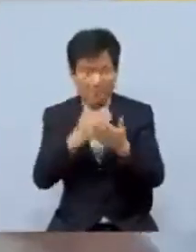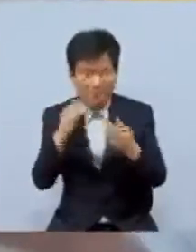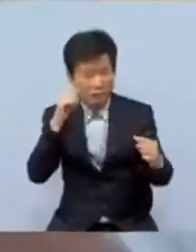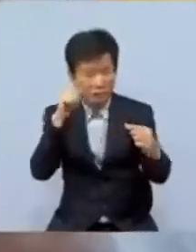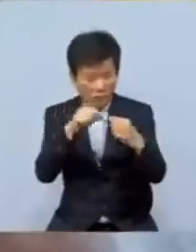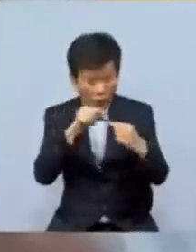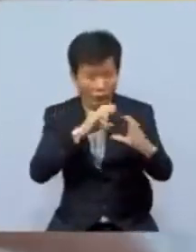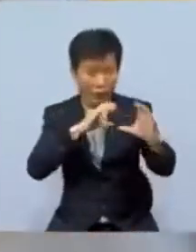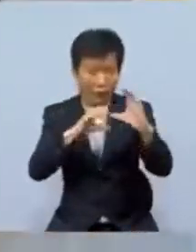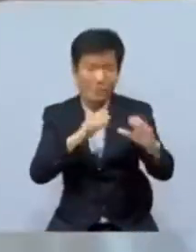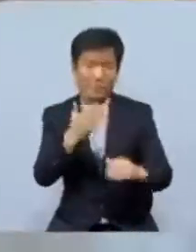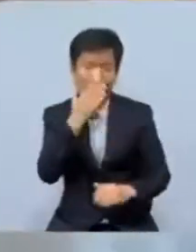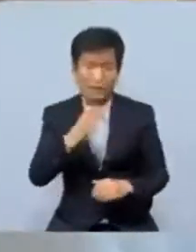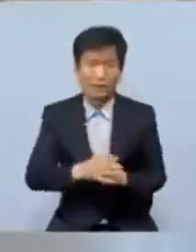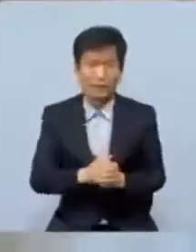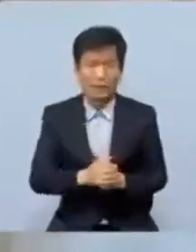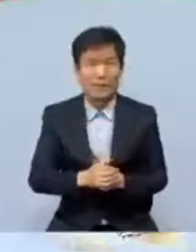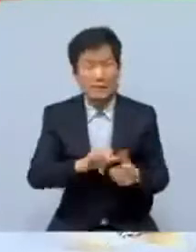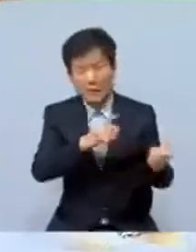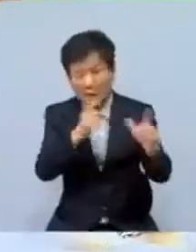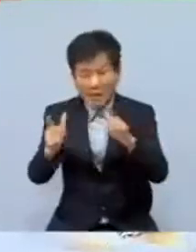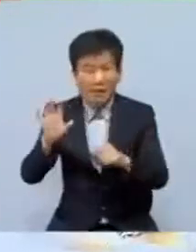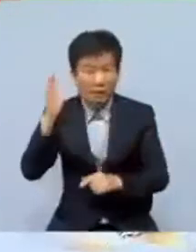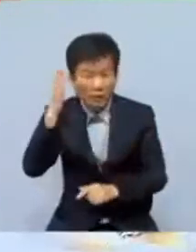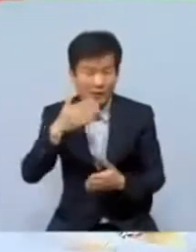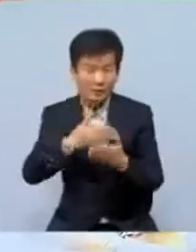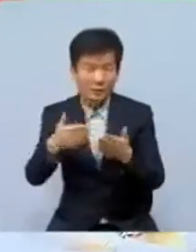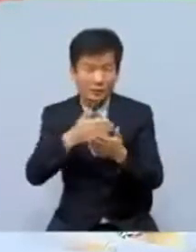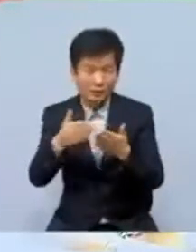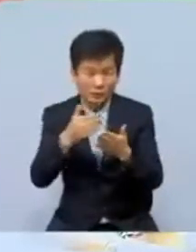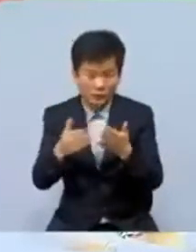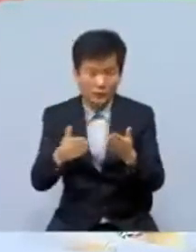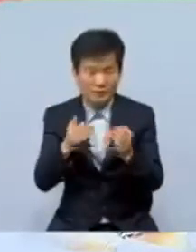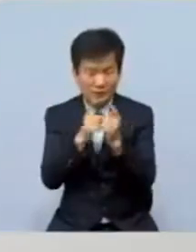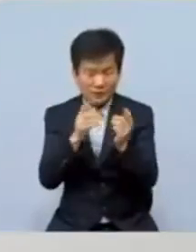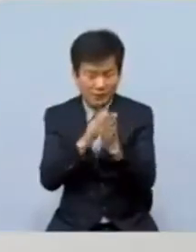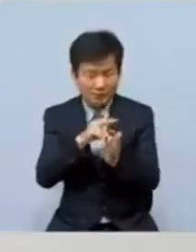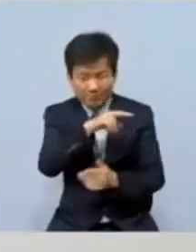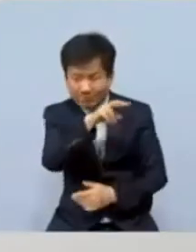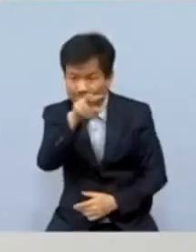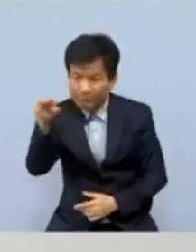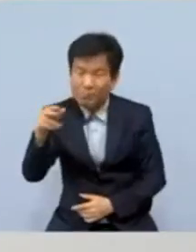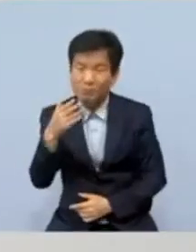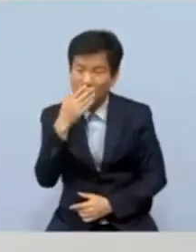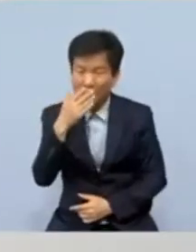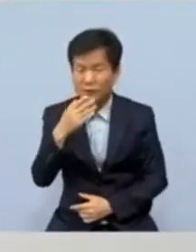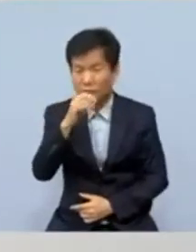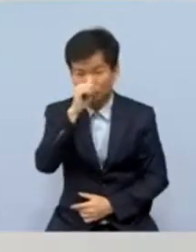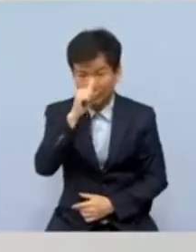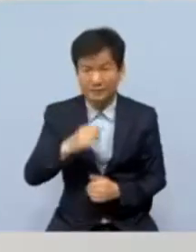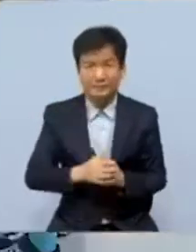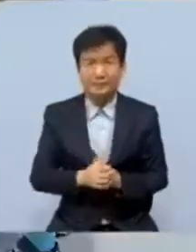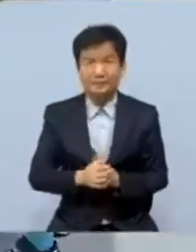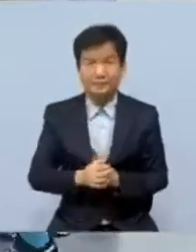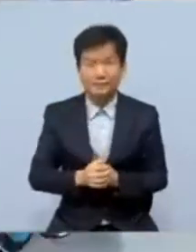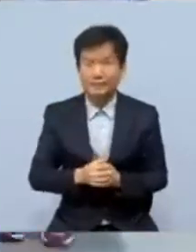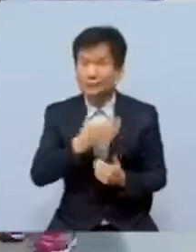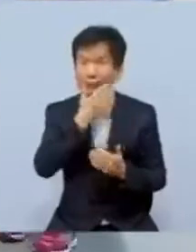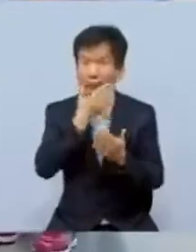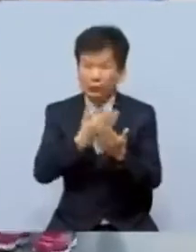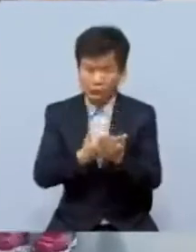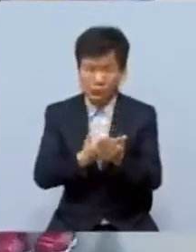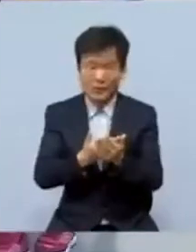공감하고 소통할 수 있습니다. 다양한 현대미술 작품들을 한 번에 관람을 할 수 있다는 게 아이들한테 되게